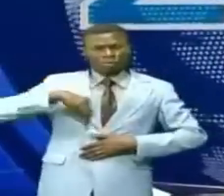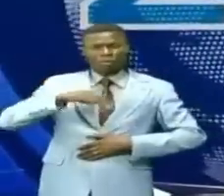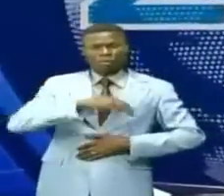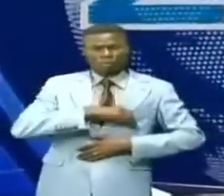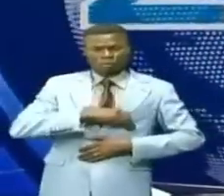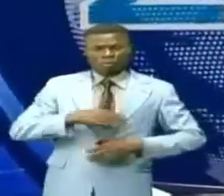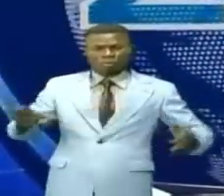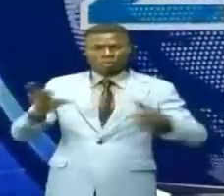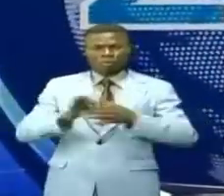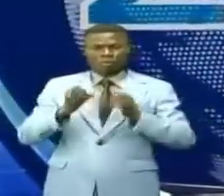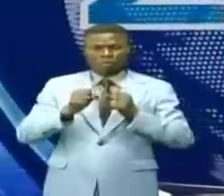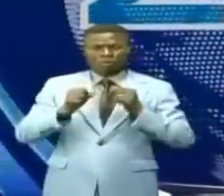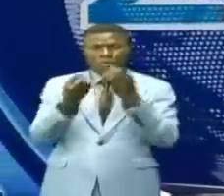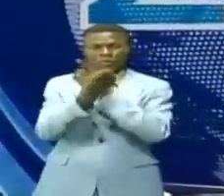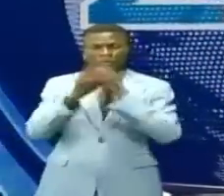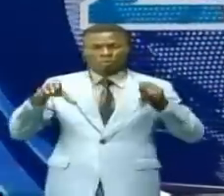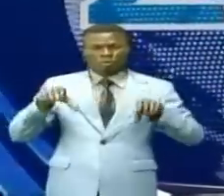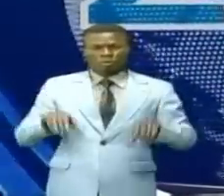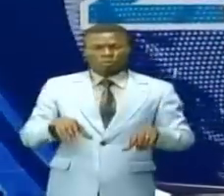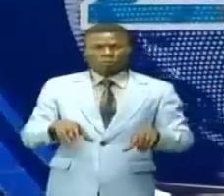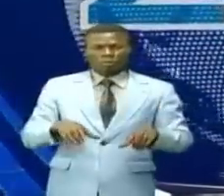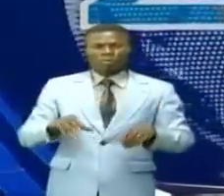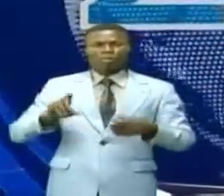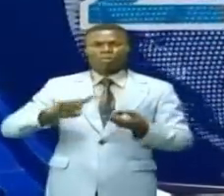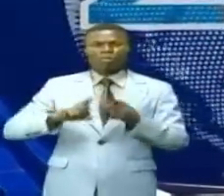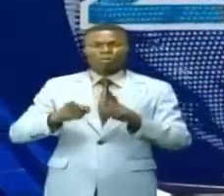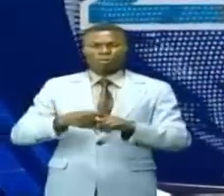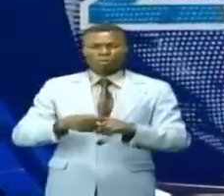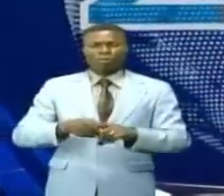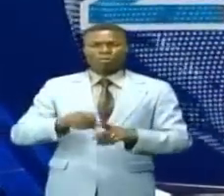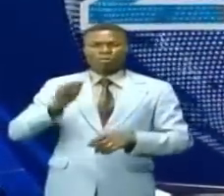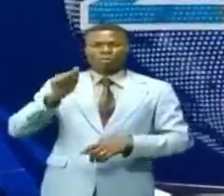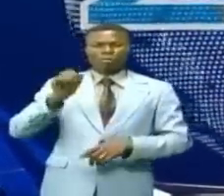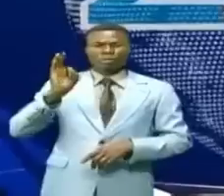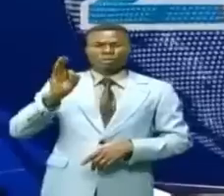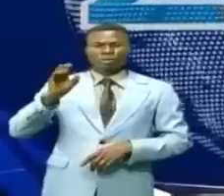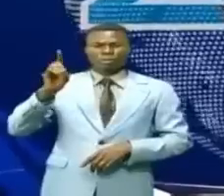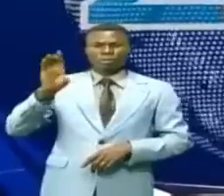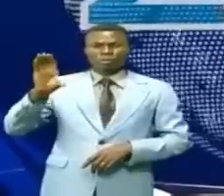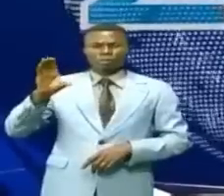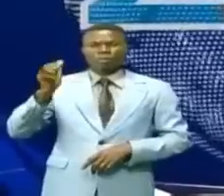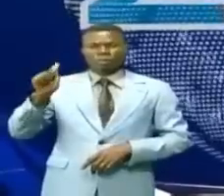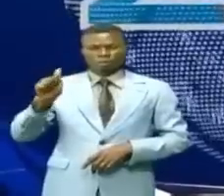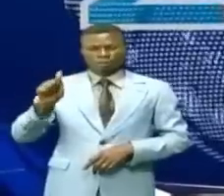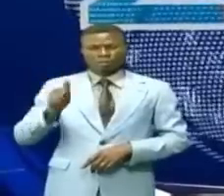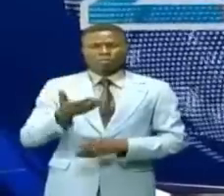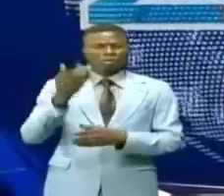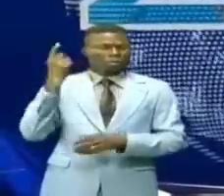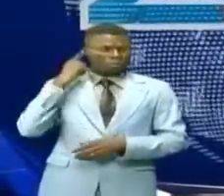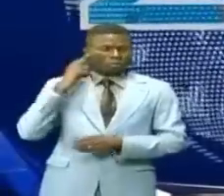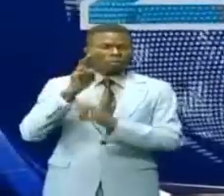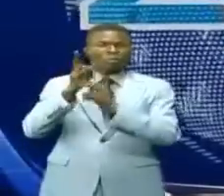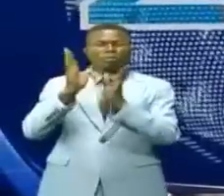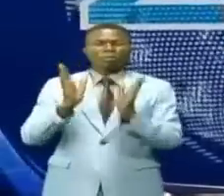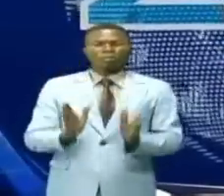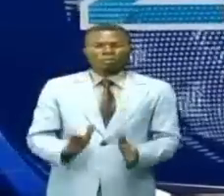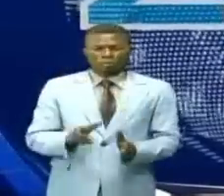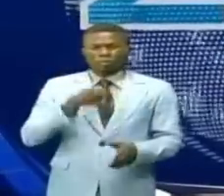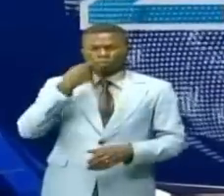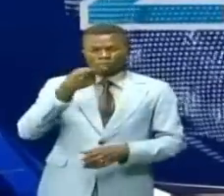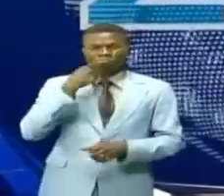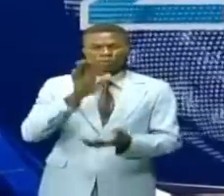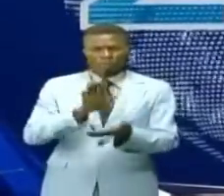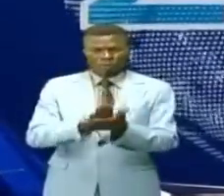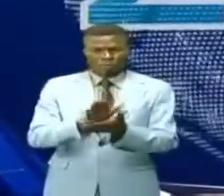de l'Alliance des forces démocratiques du Congo et alliés AFDCA. On écoute plutôt le rapporteur Rémi Moussunga Ibampalé qui avait à